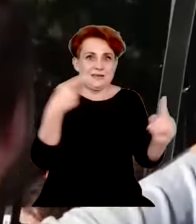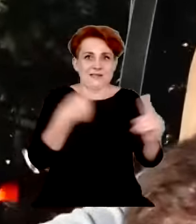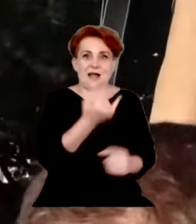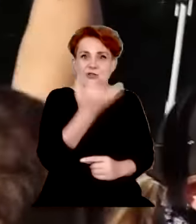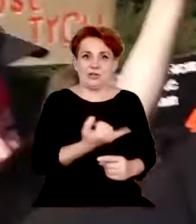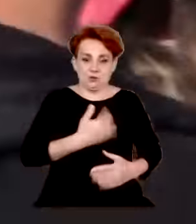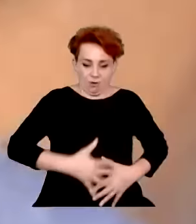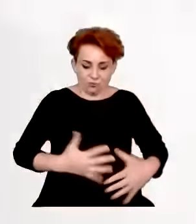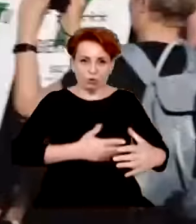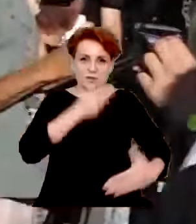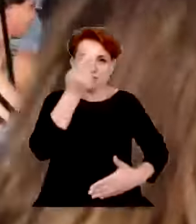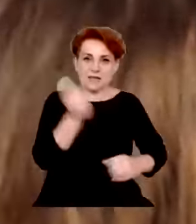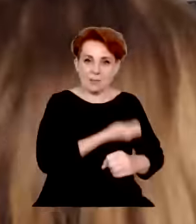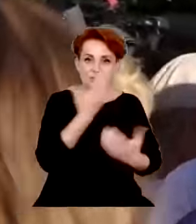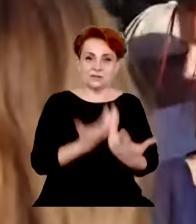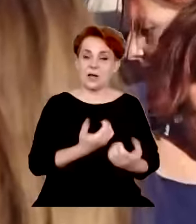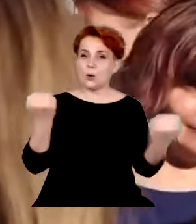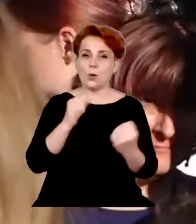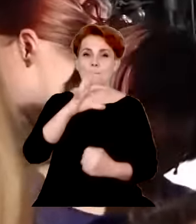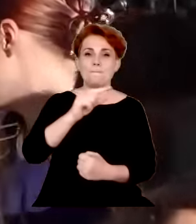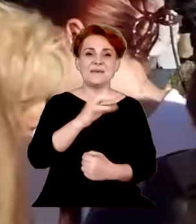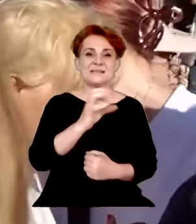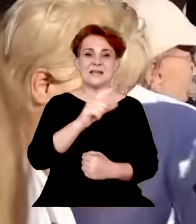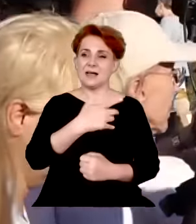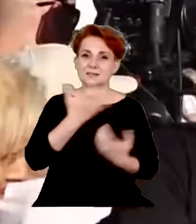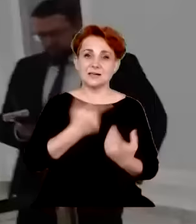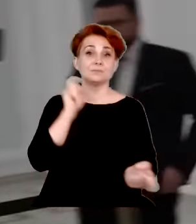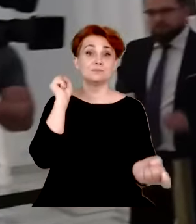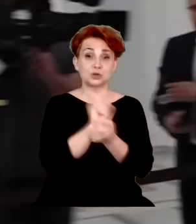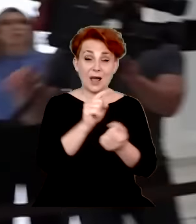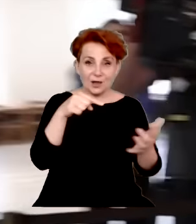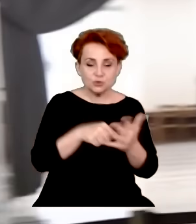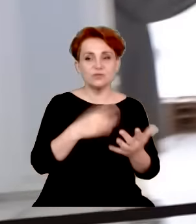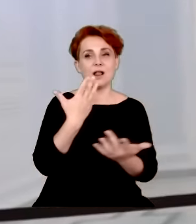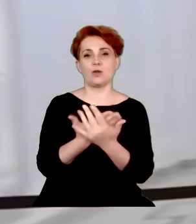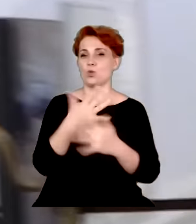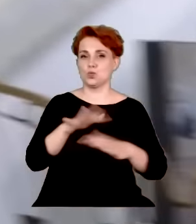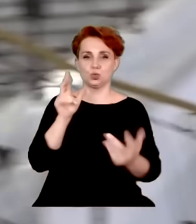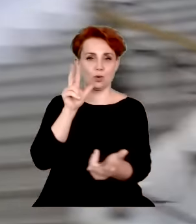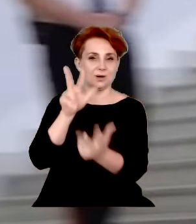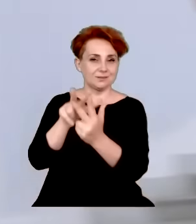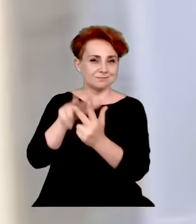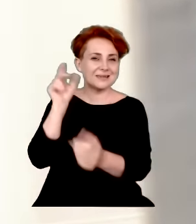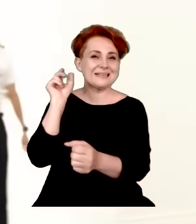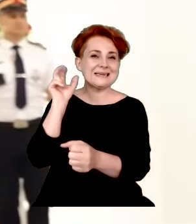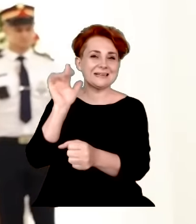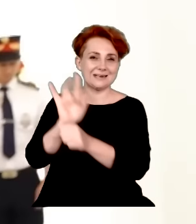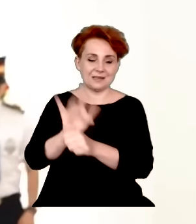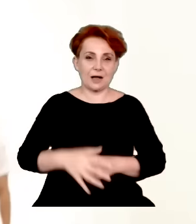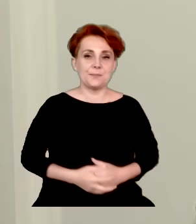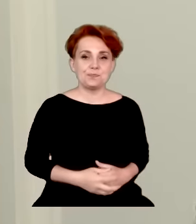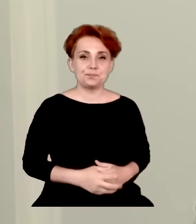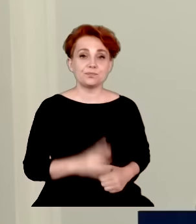oberwało Polskie Stronnictwo Ludowe, które opowiada się przeciwko liberalizacji obowiązującego prawa. Z Władysława Kosiniaka-Kamysza kpi nawet ich